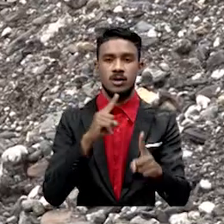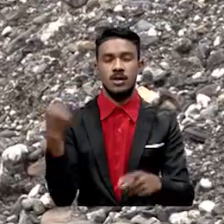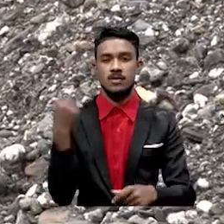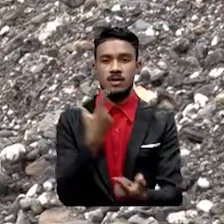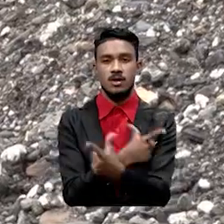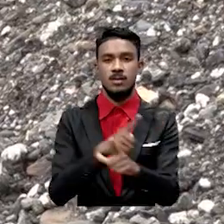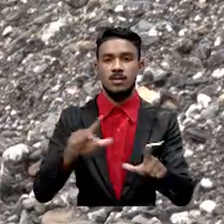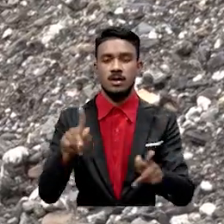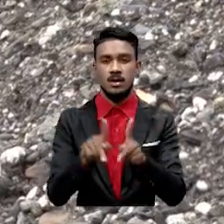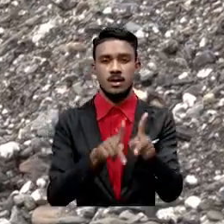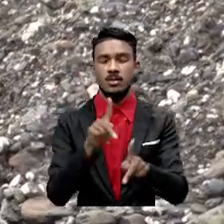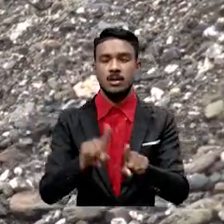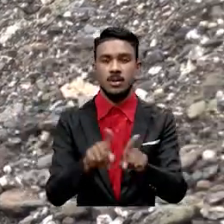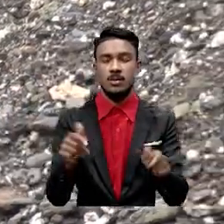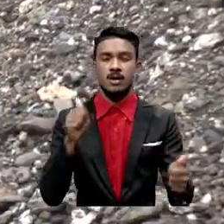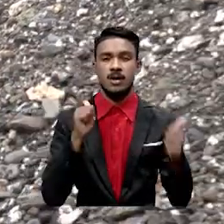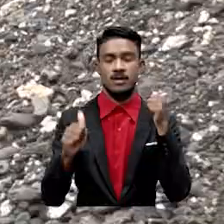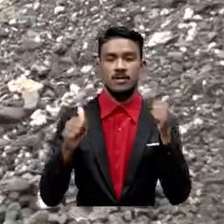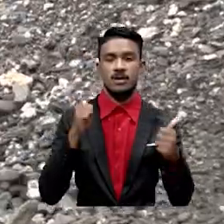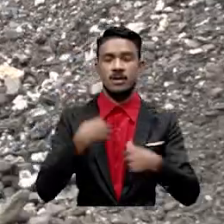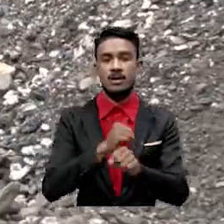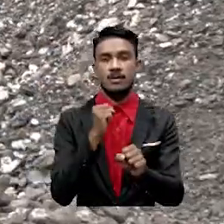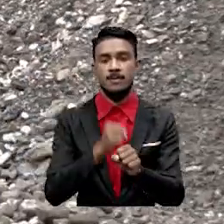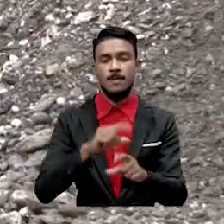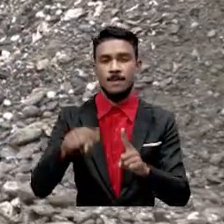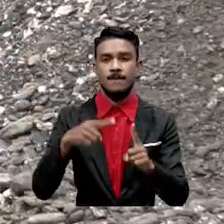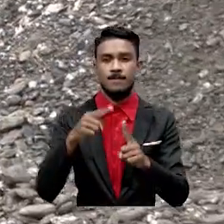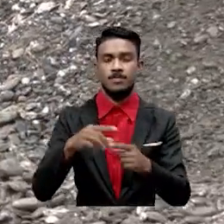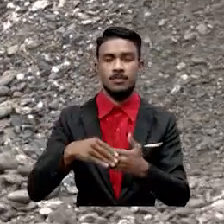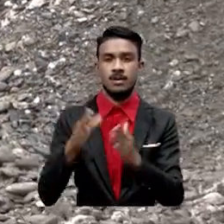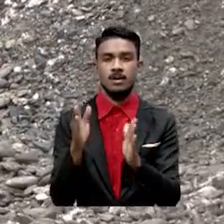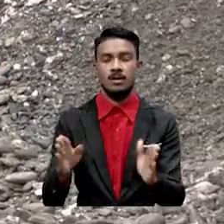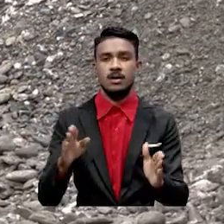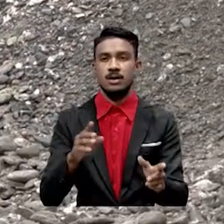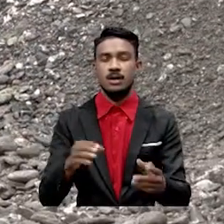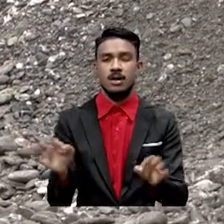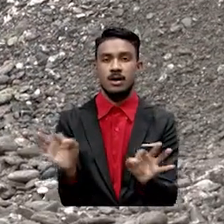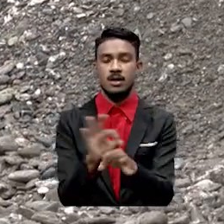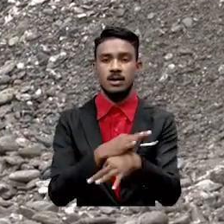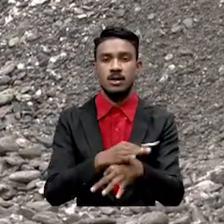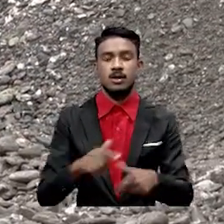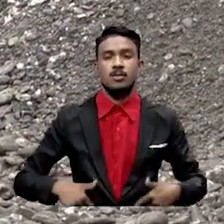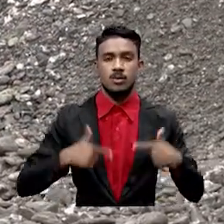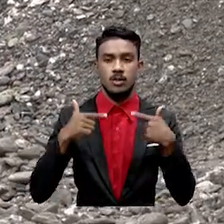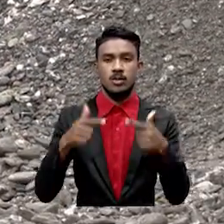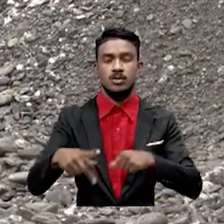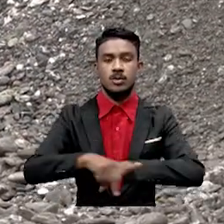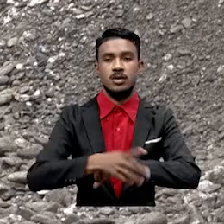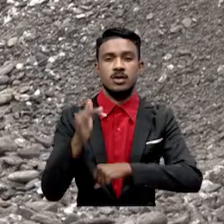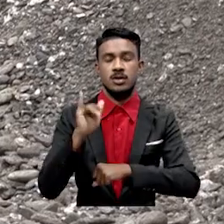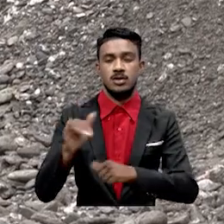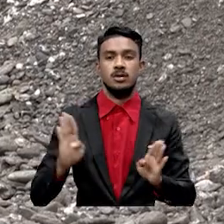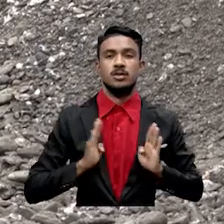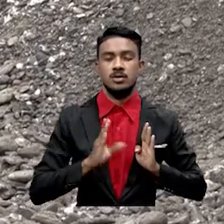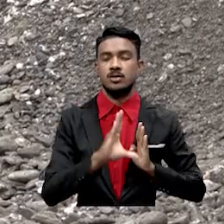povo, mas bem. Asau nebe hatudu banhira ukung, barak liu hadia moris político sira no ukung na sira nian, duke